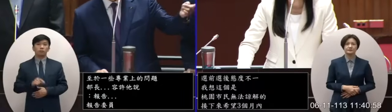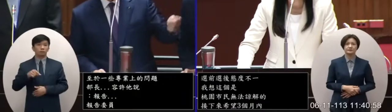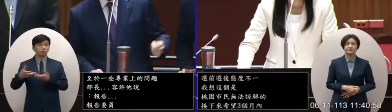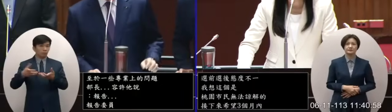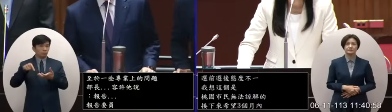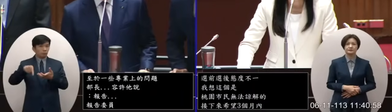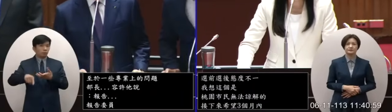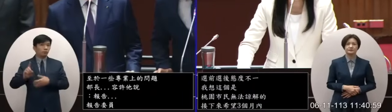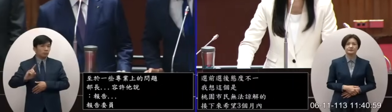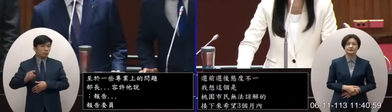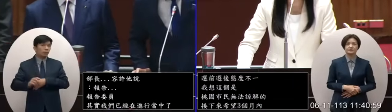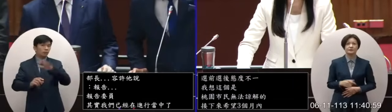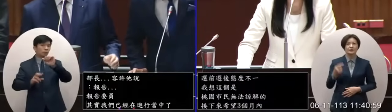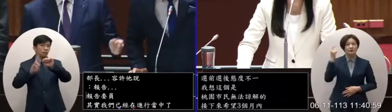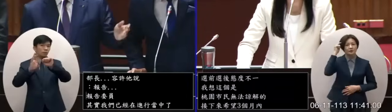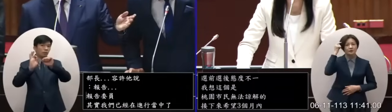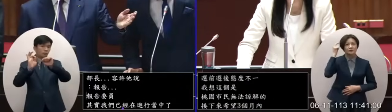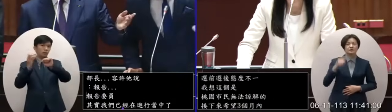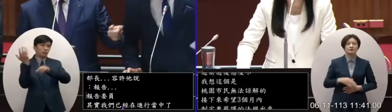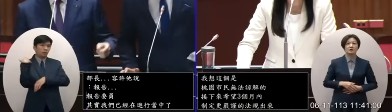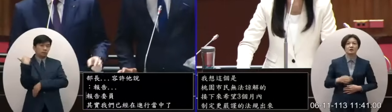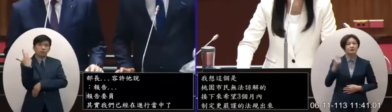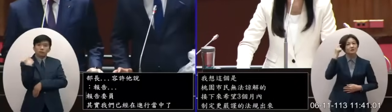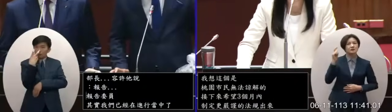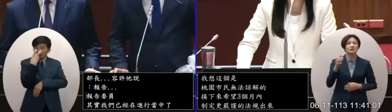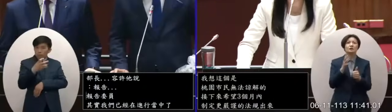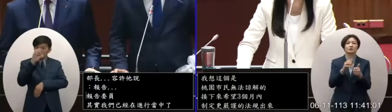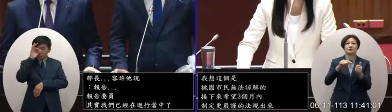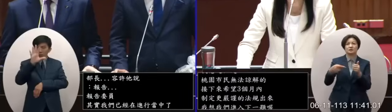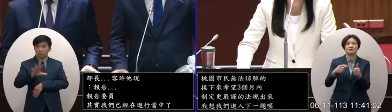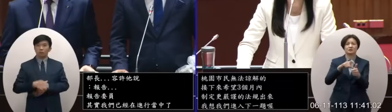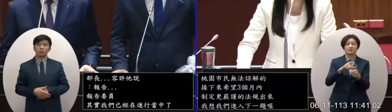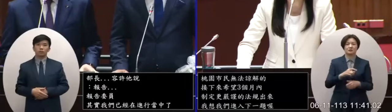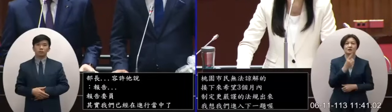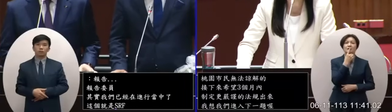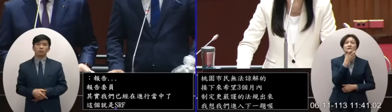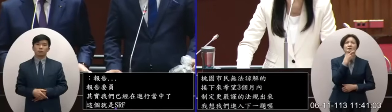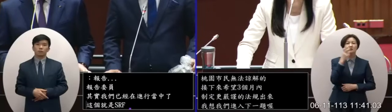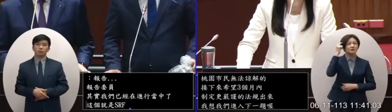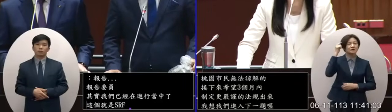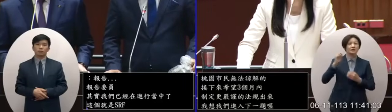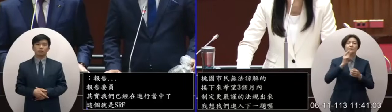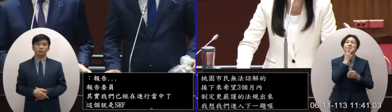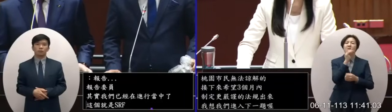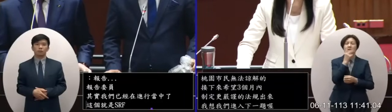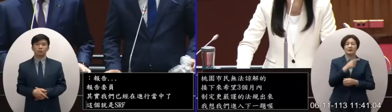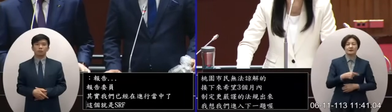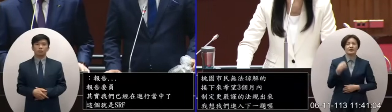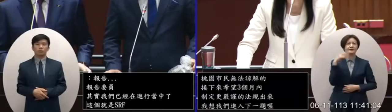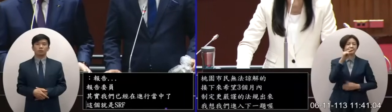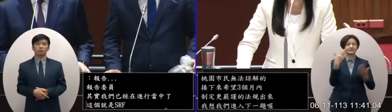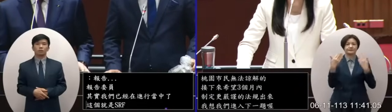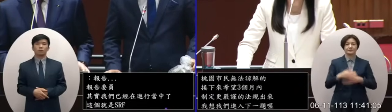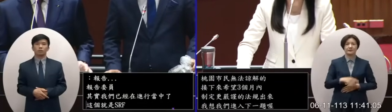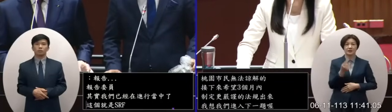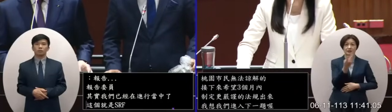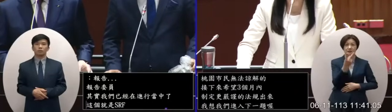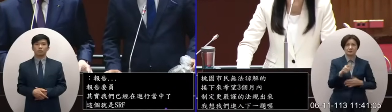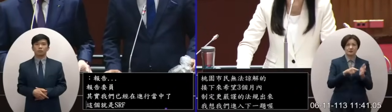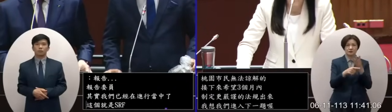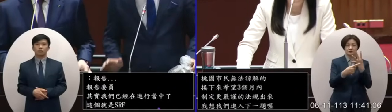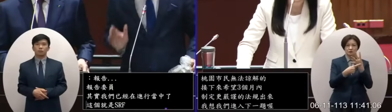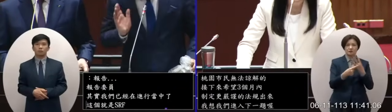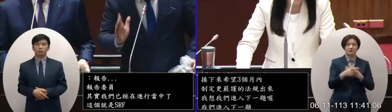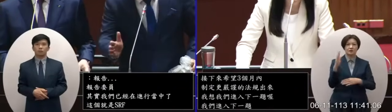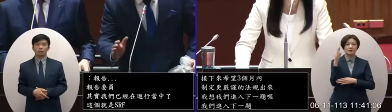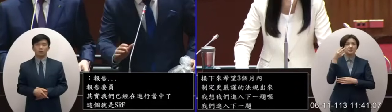这个就是 SRF， 我上个礼拜去观音堂看 了。我想我们进入下一题哦。中央的态度反复，我们看得非常清楚了。我们希望两位的专业不要被政治给